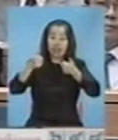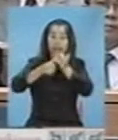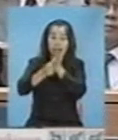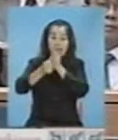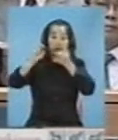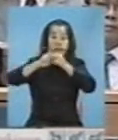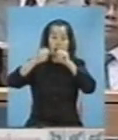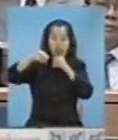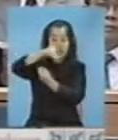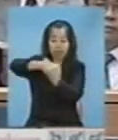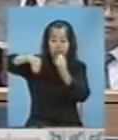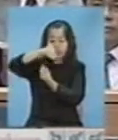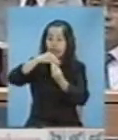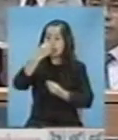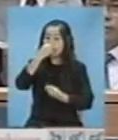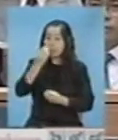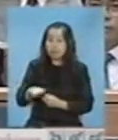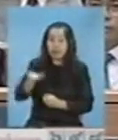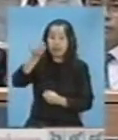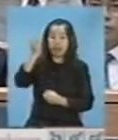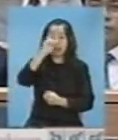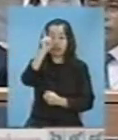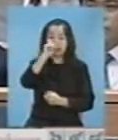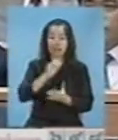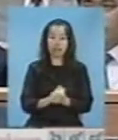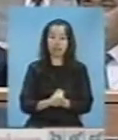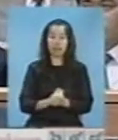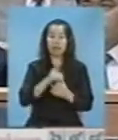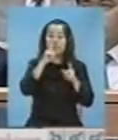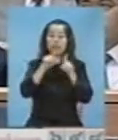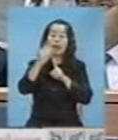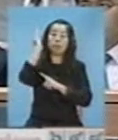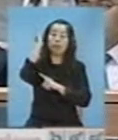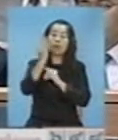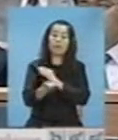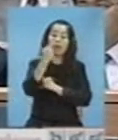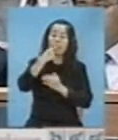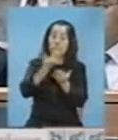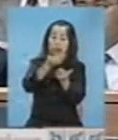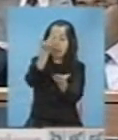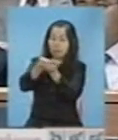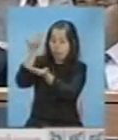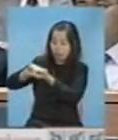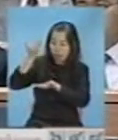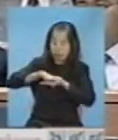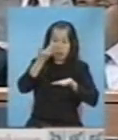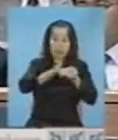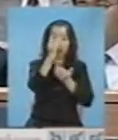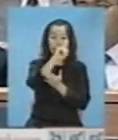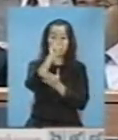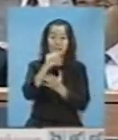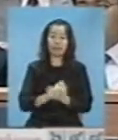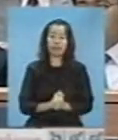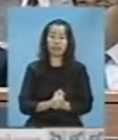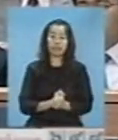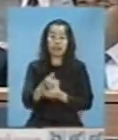ที่ล้มเหลวจนพูดกันติดปากเหมือนที่อภิปรายเมื่อเช้าว่าแพงทั้งแผ่นดิน